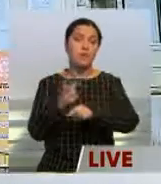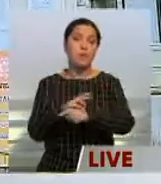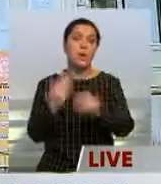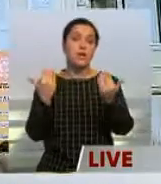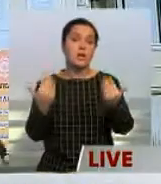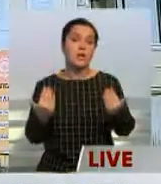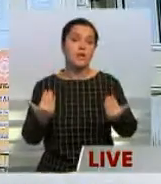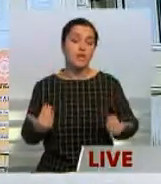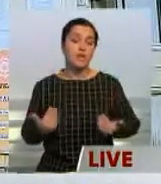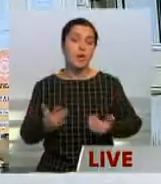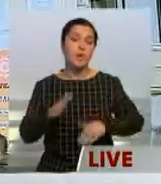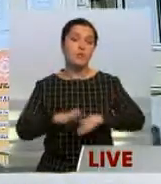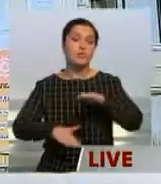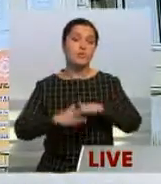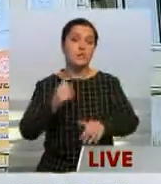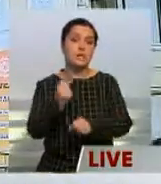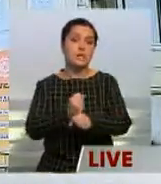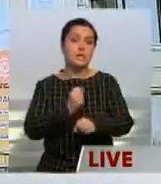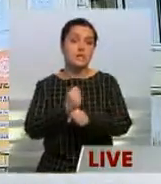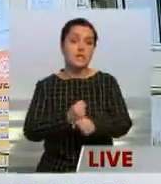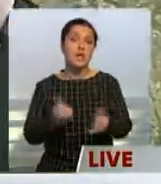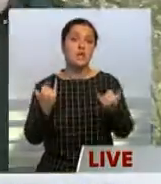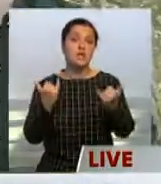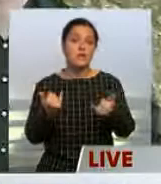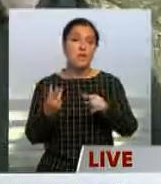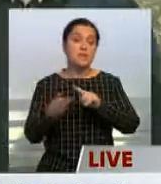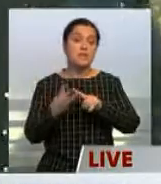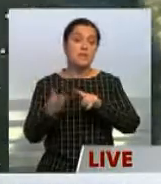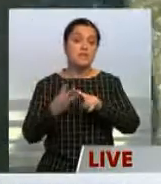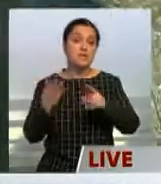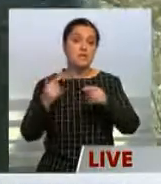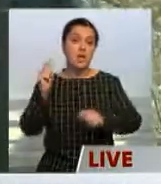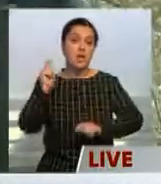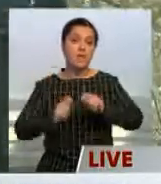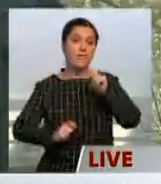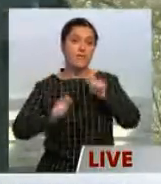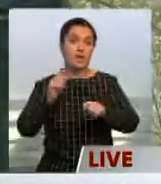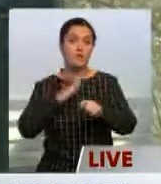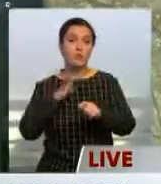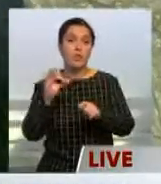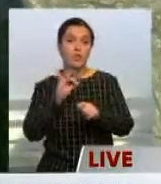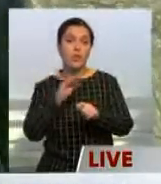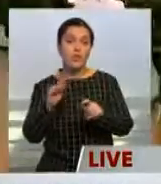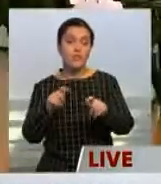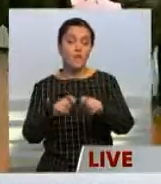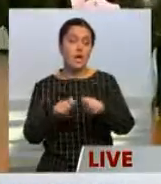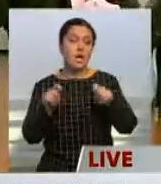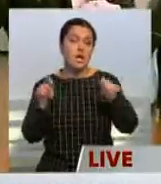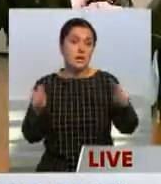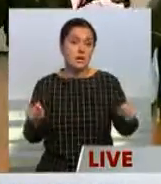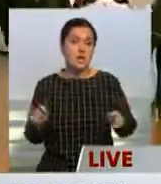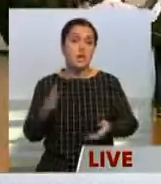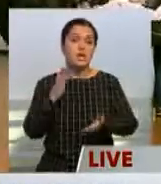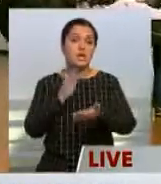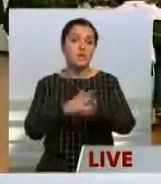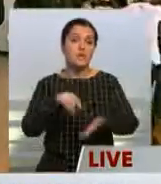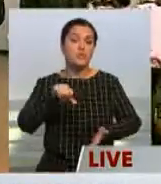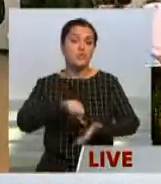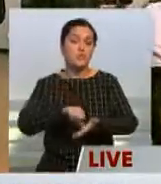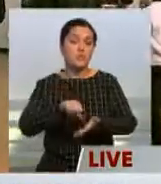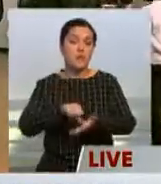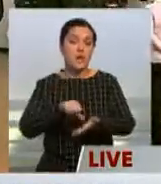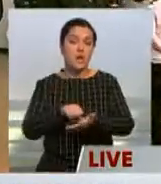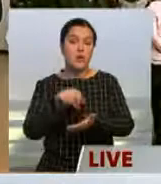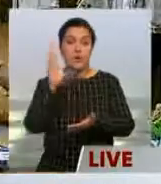выставке ручных изделий. Сегодня третий день форума. Состоялась официальная церемония открытия. Участники